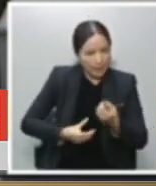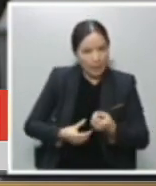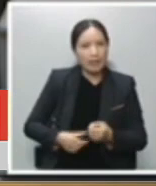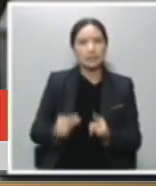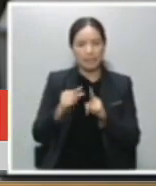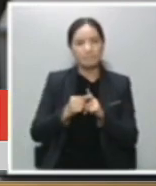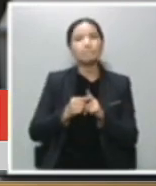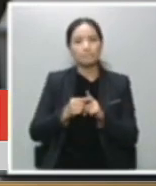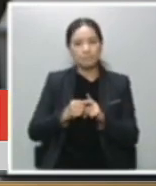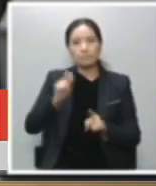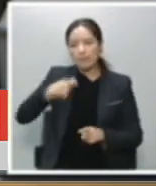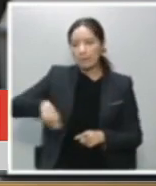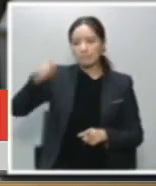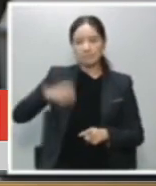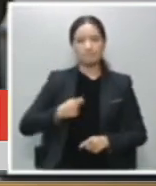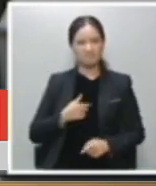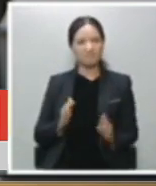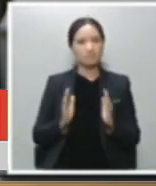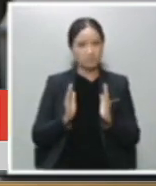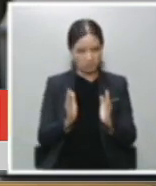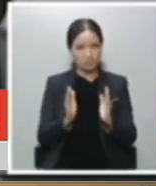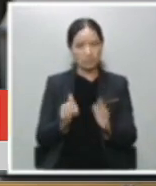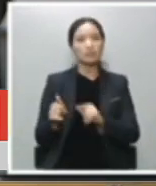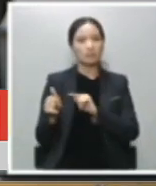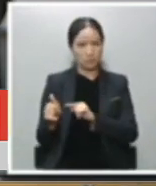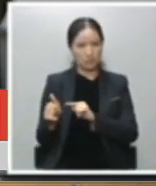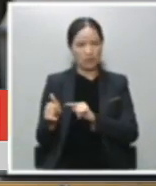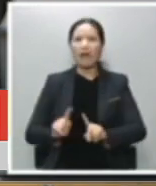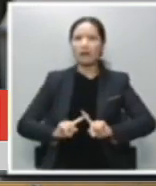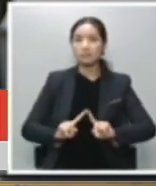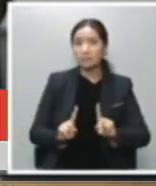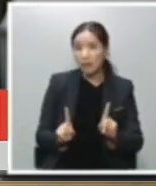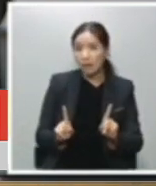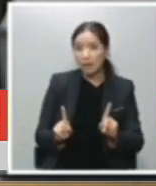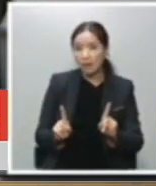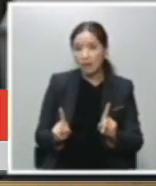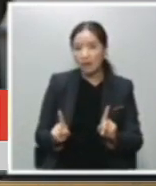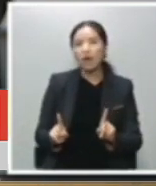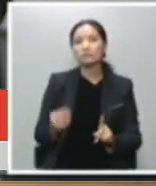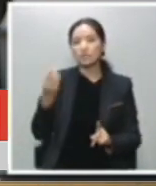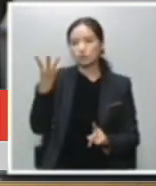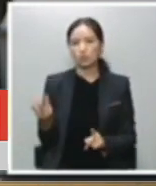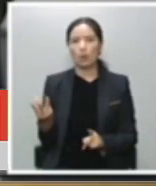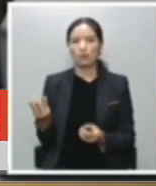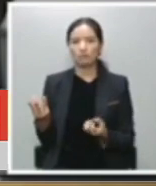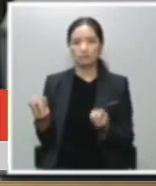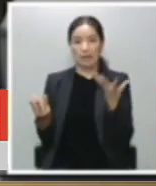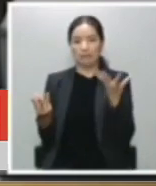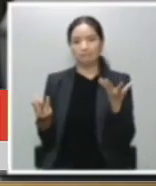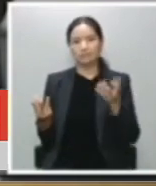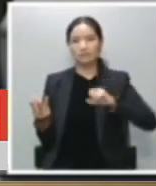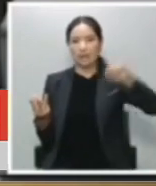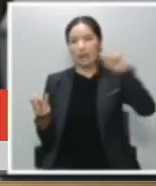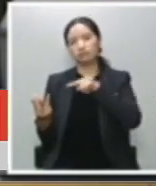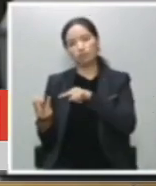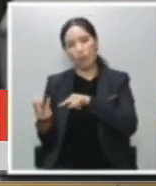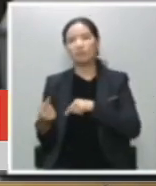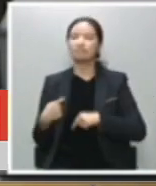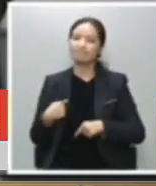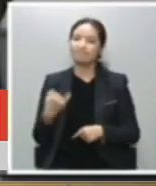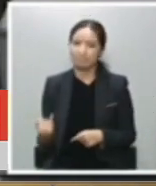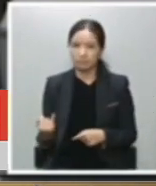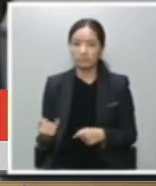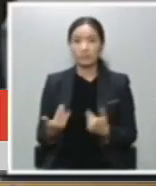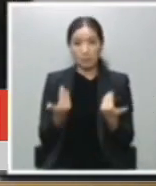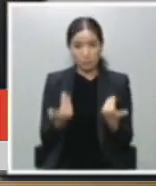พากษาอย่างกล้าหาญเพียงแต่ท่านเป็นเสียงส่วนน้อยบัดนี้โลก